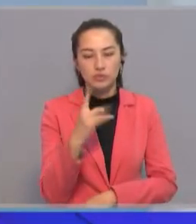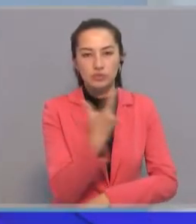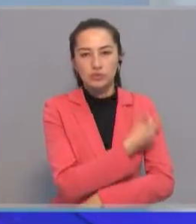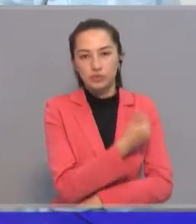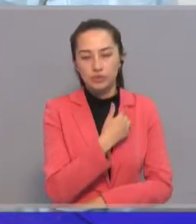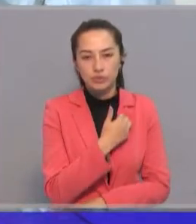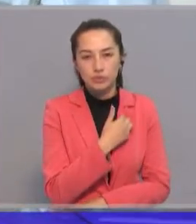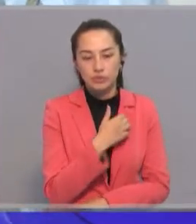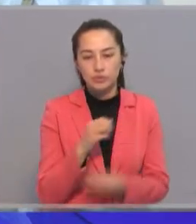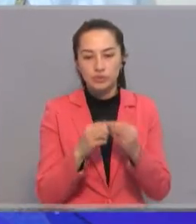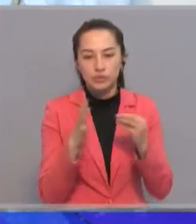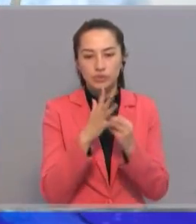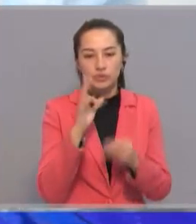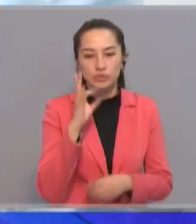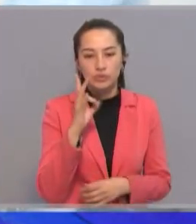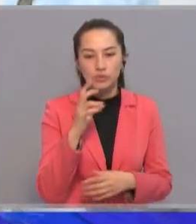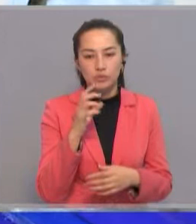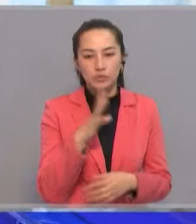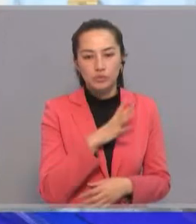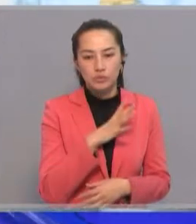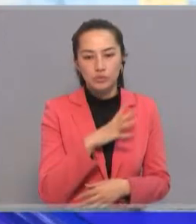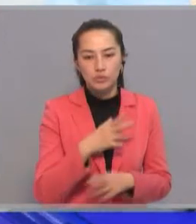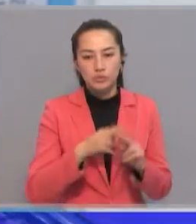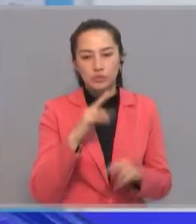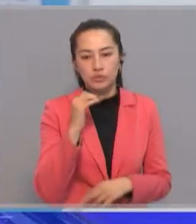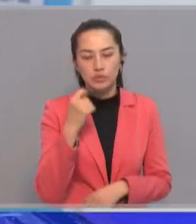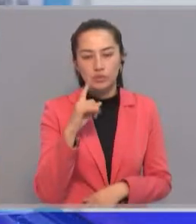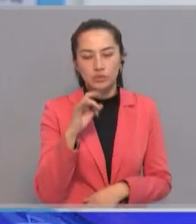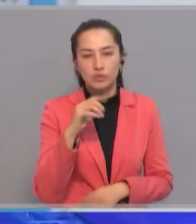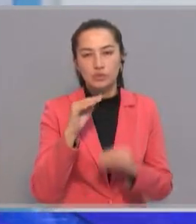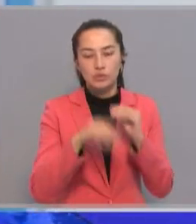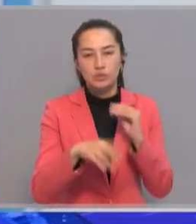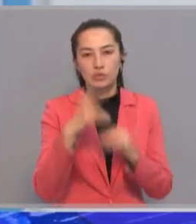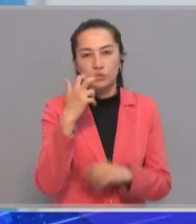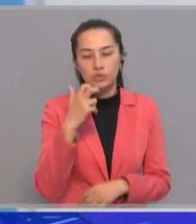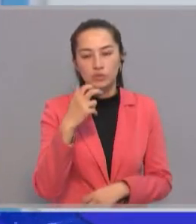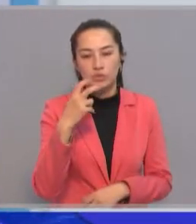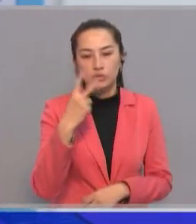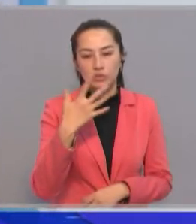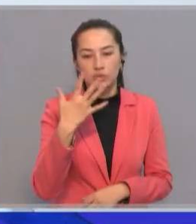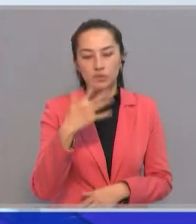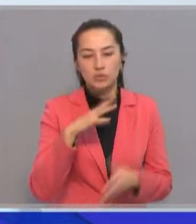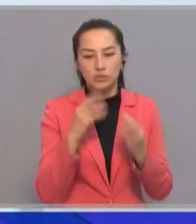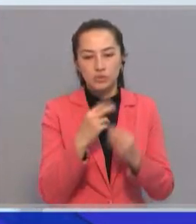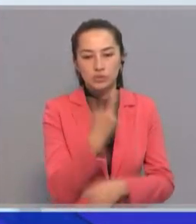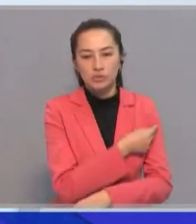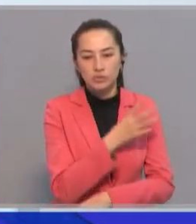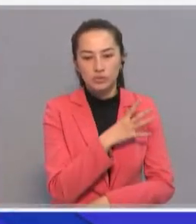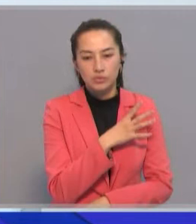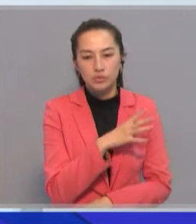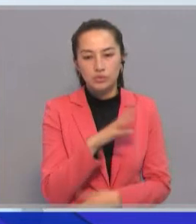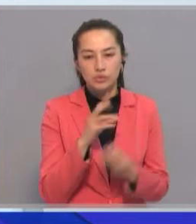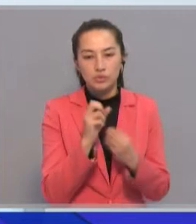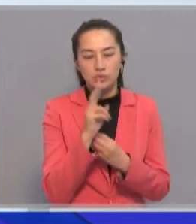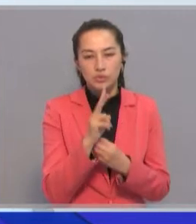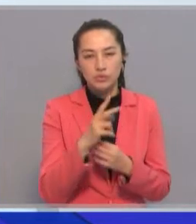Айта кетейік, 15-ші қарашадан бері қалада Pfizer екпесін 10325 адам алған. Оның дені